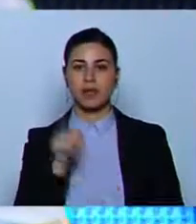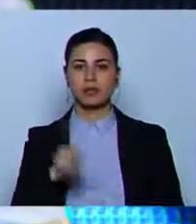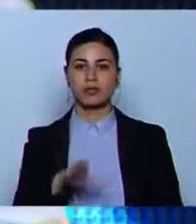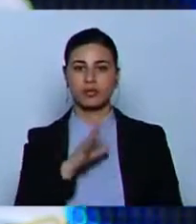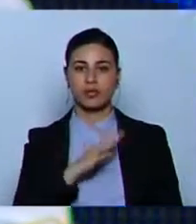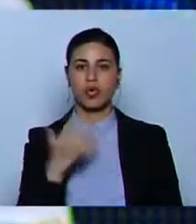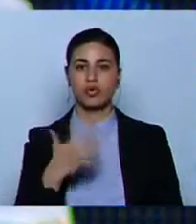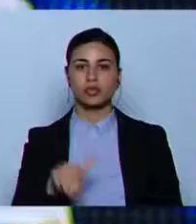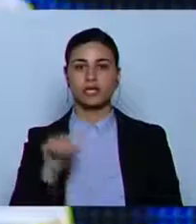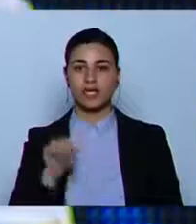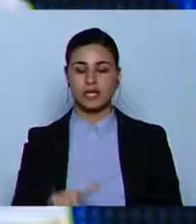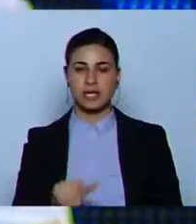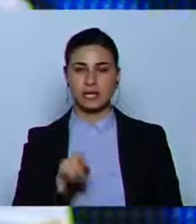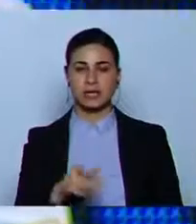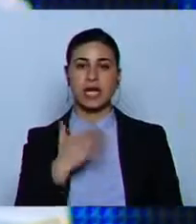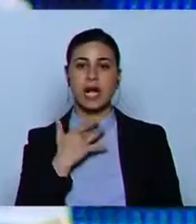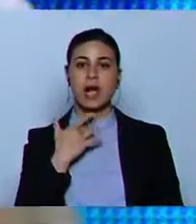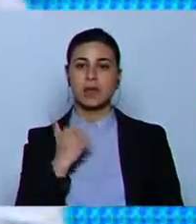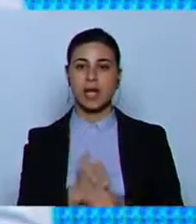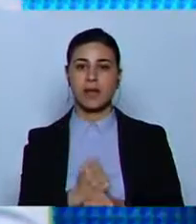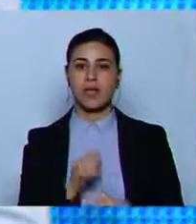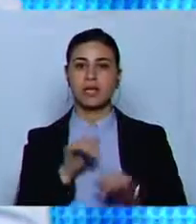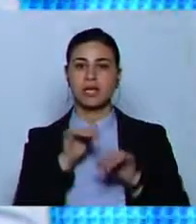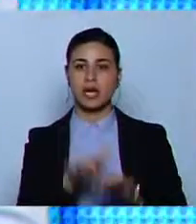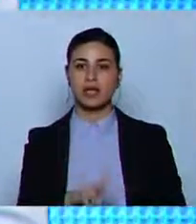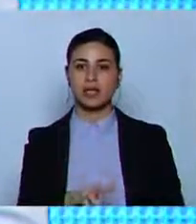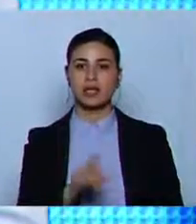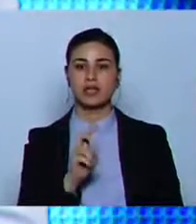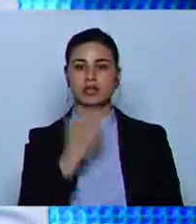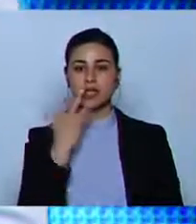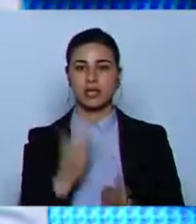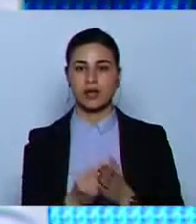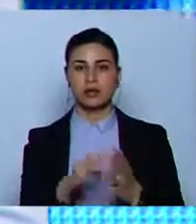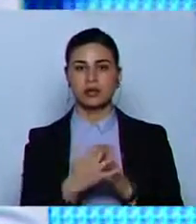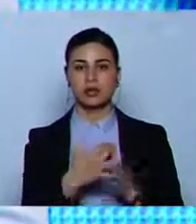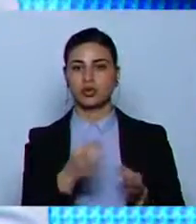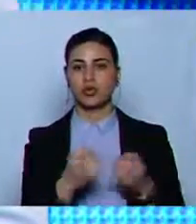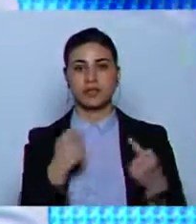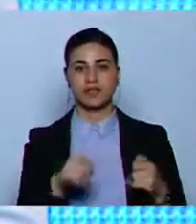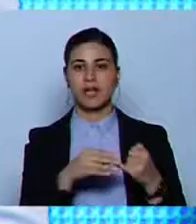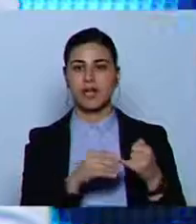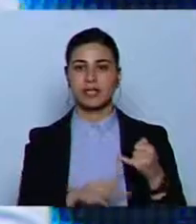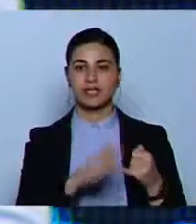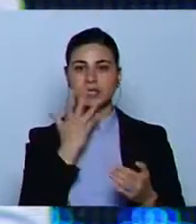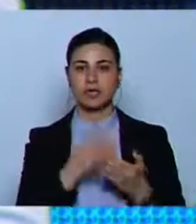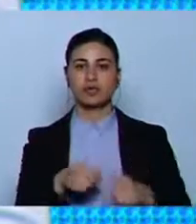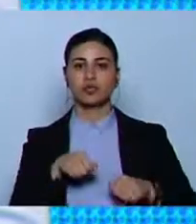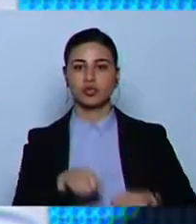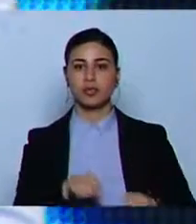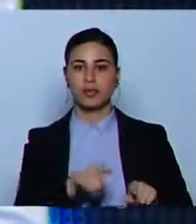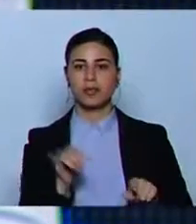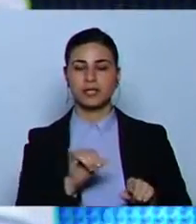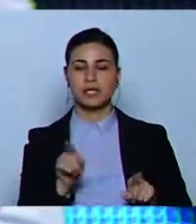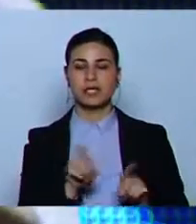იყო 50000, გამგებელი ახორციელებს სათემო მუნიციპალიტეტში სულ სხვა ტერიტორიაზე მის უფლებამოსილებას,